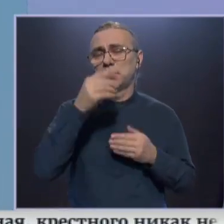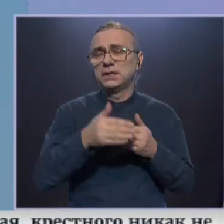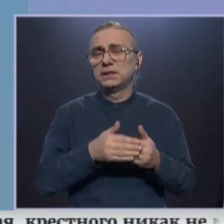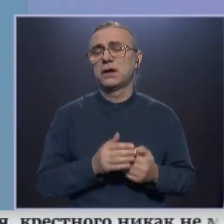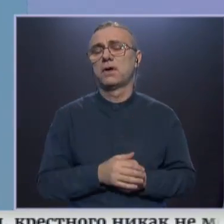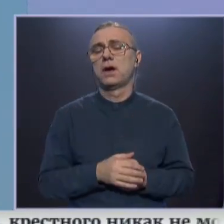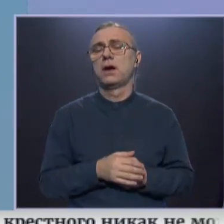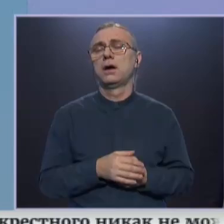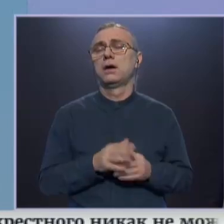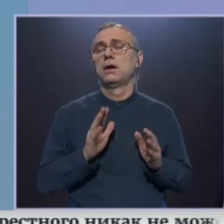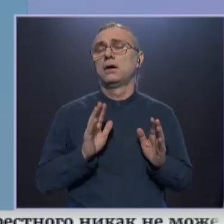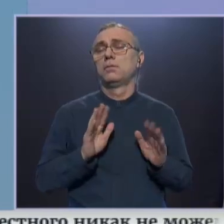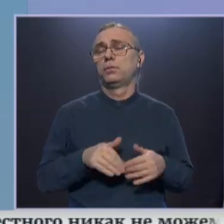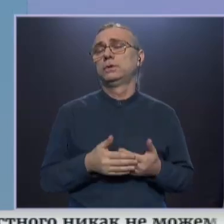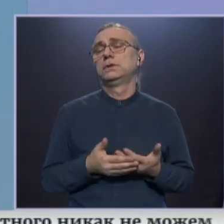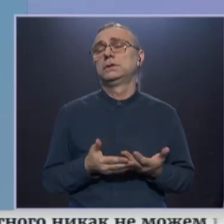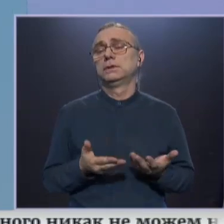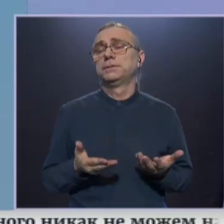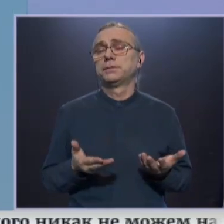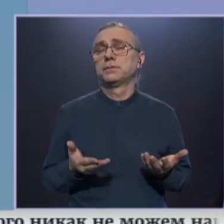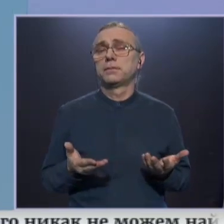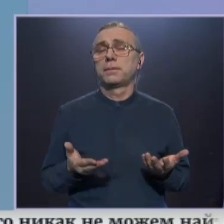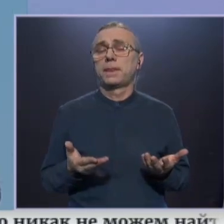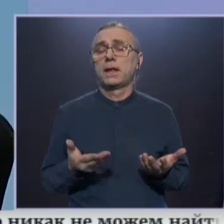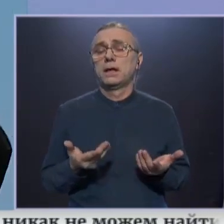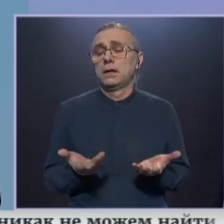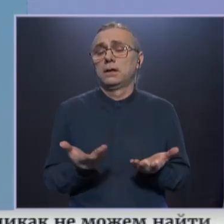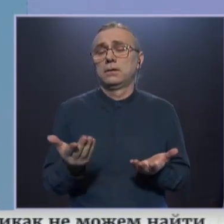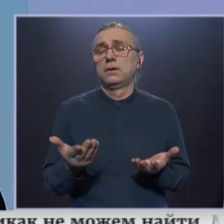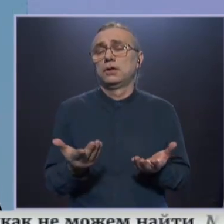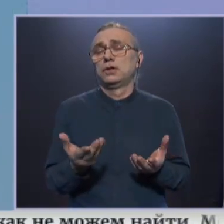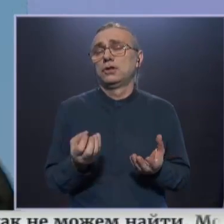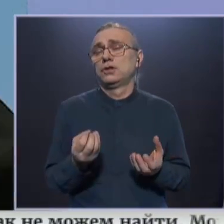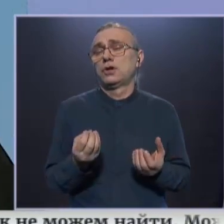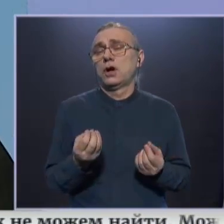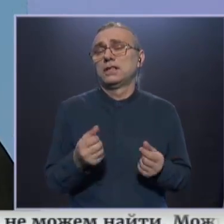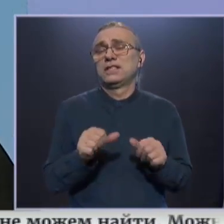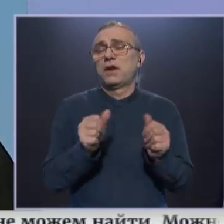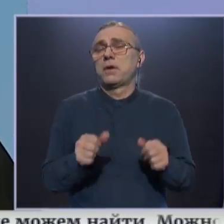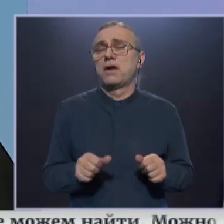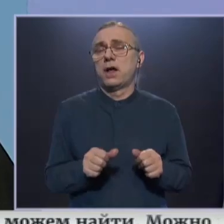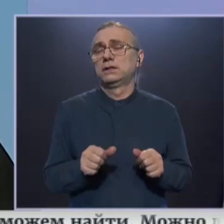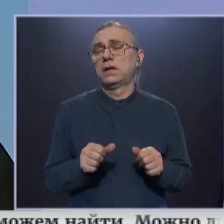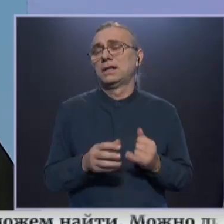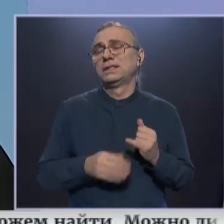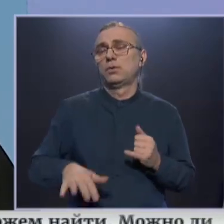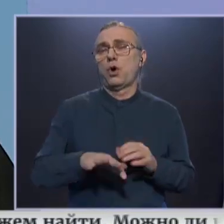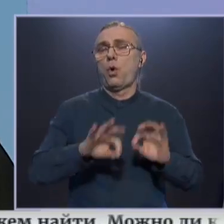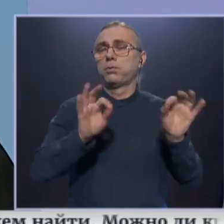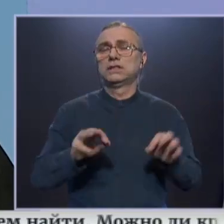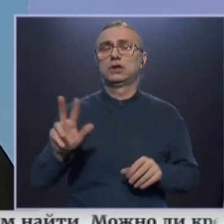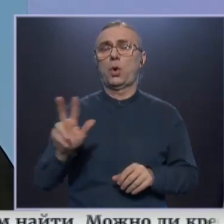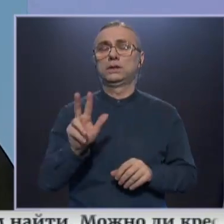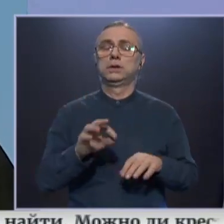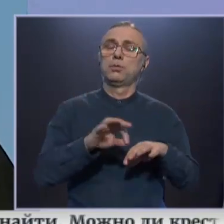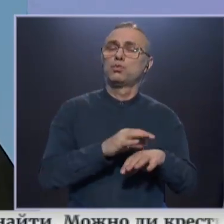но собирался формировать образ живоначальной Троицы на земле, муж, жена и Бог. И поэтому те мысли, те идеи, которые в